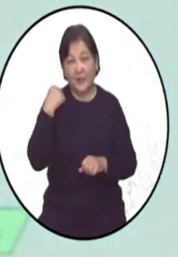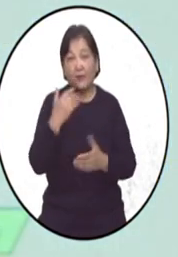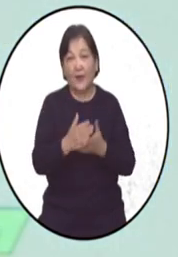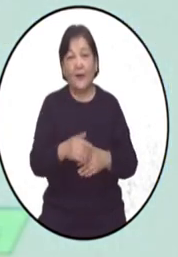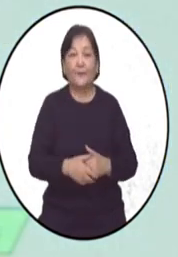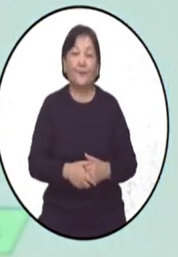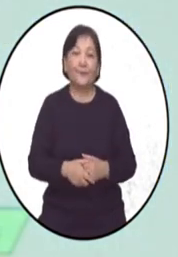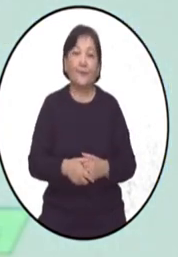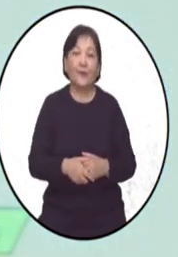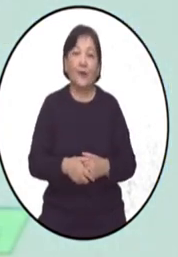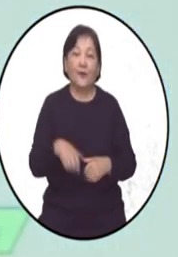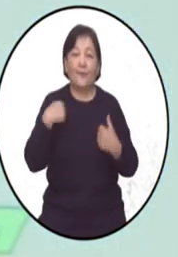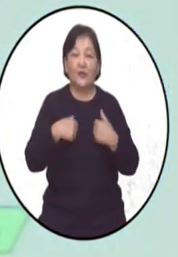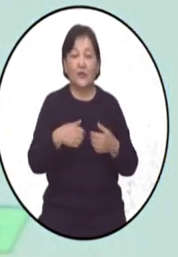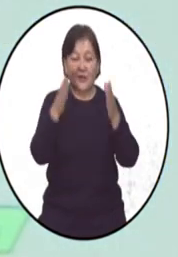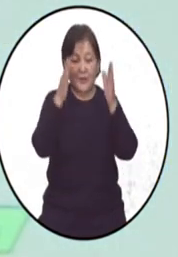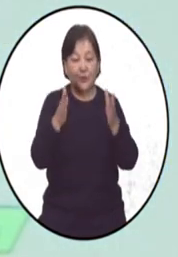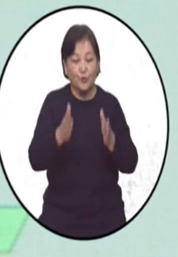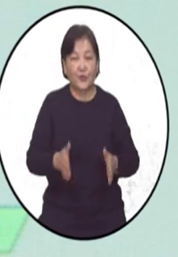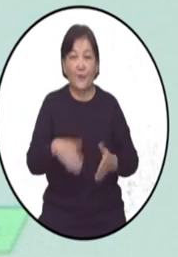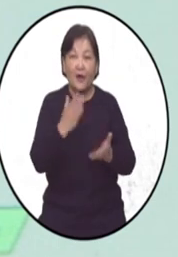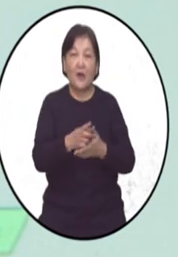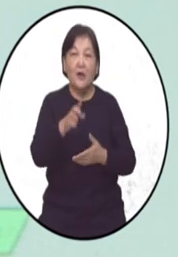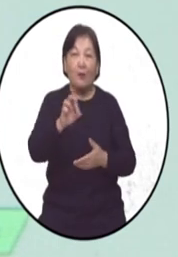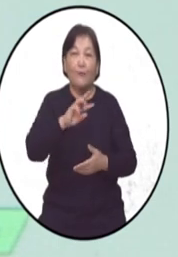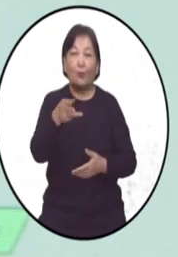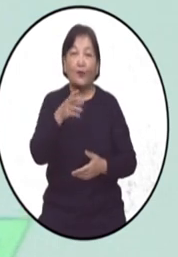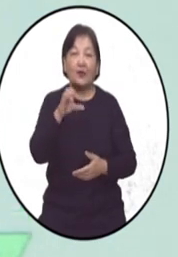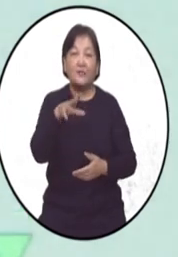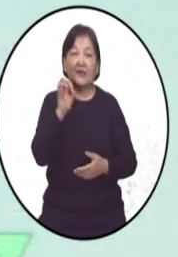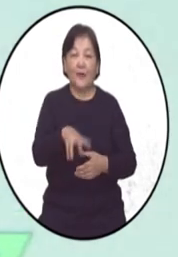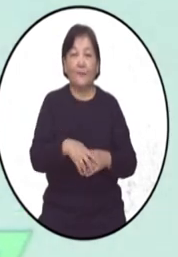блок схем нь бол зурцсан байна. За энэ блок схемийг сайн хараад аваарай.